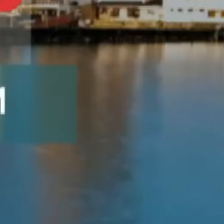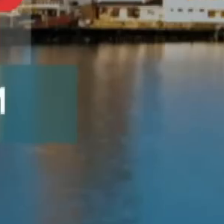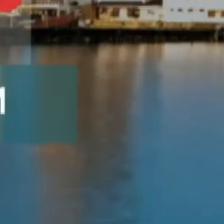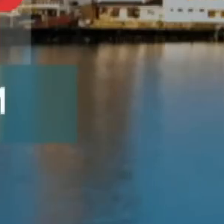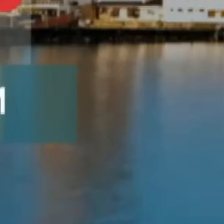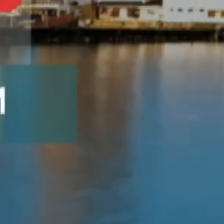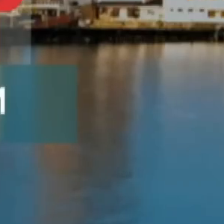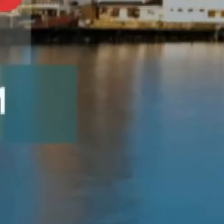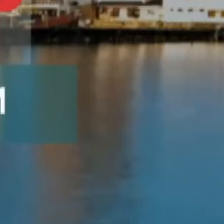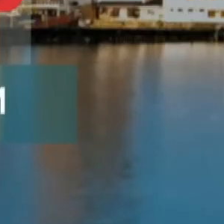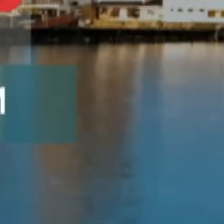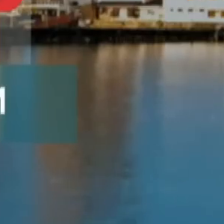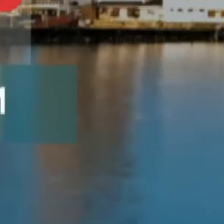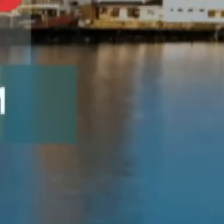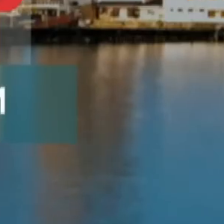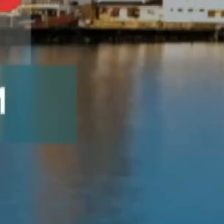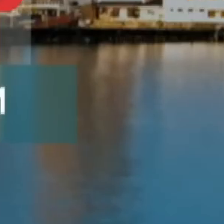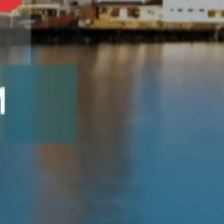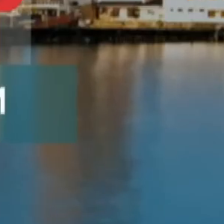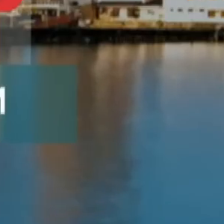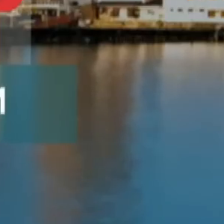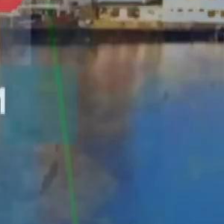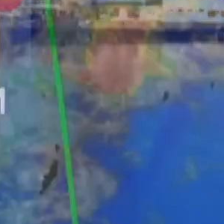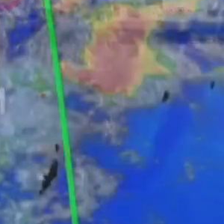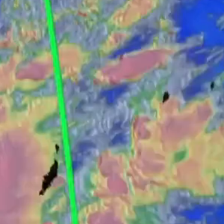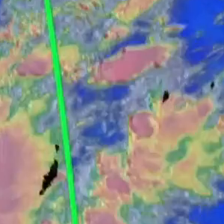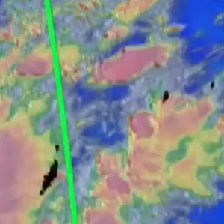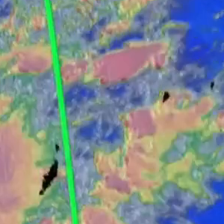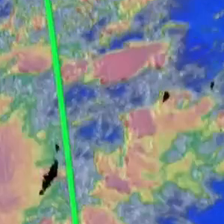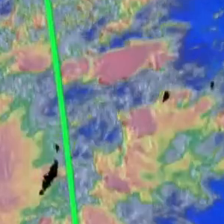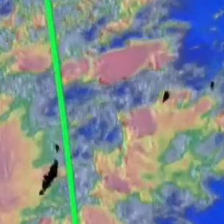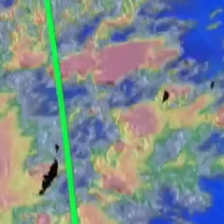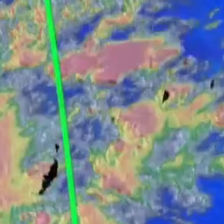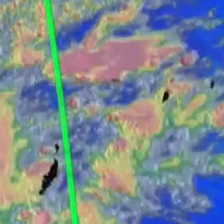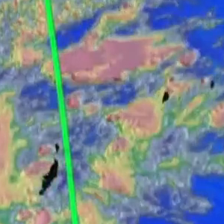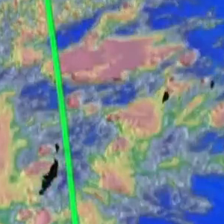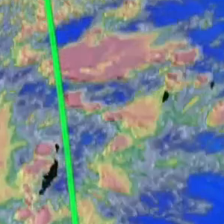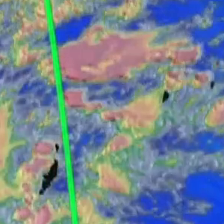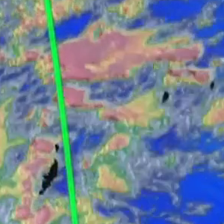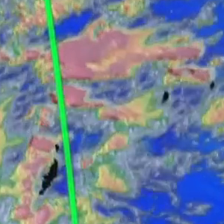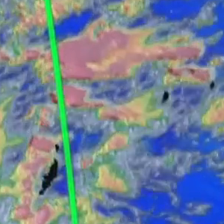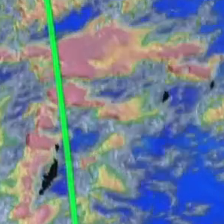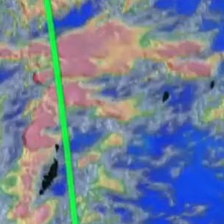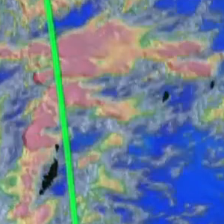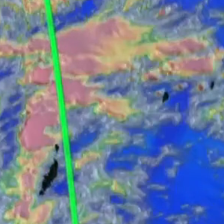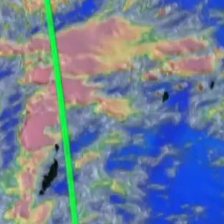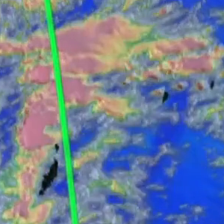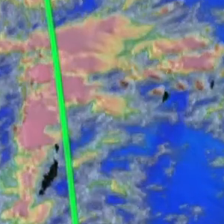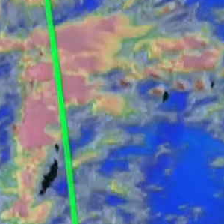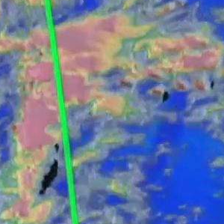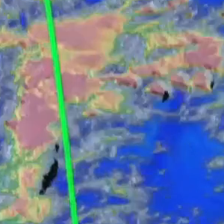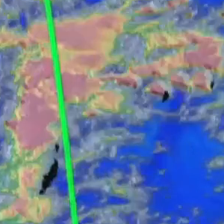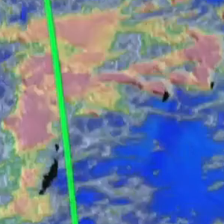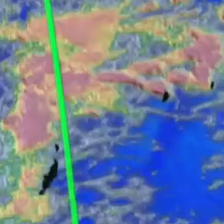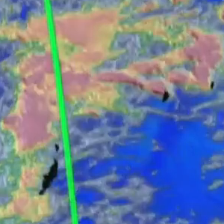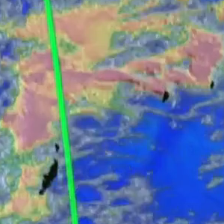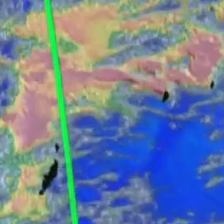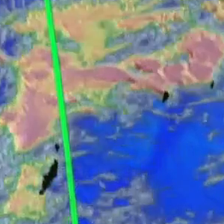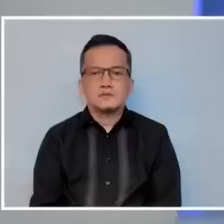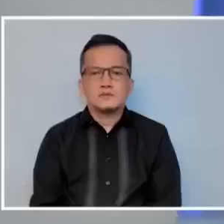ang tsansa ng thunderstorm sa tanghali. At yan po ang update sa lagay ng panahon. Ako po si Ariel Rojas. Ingat